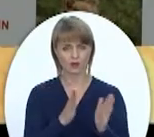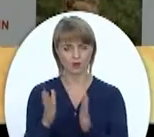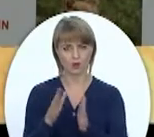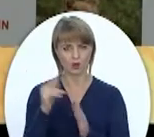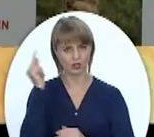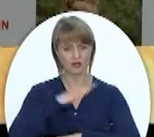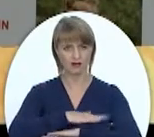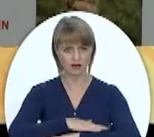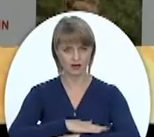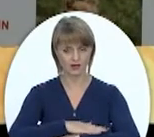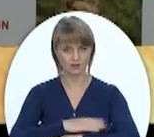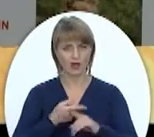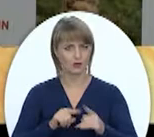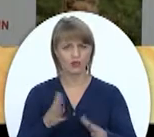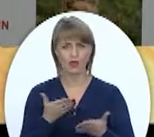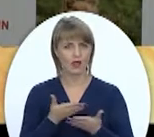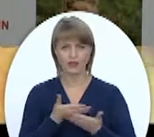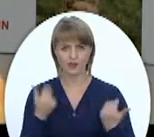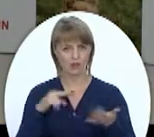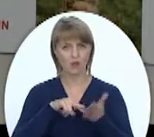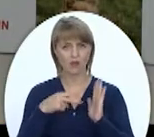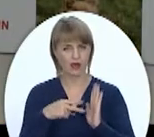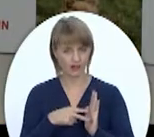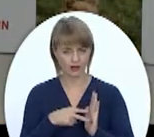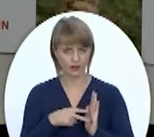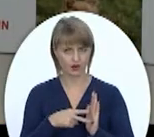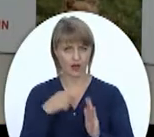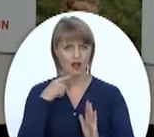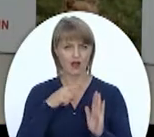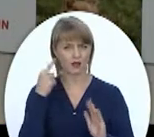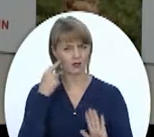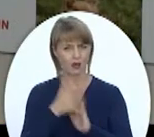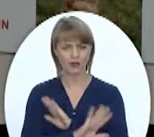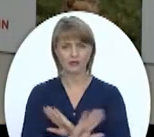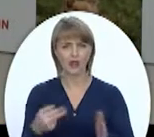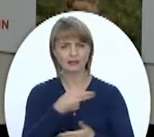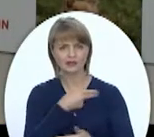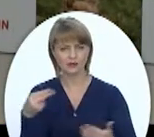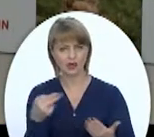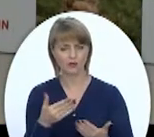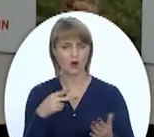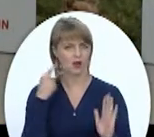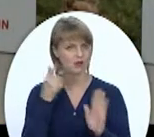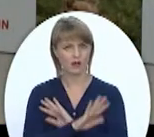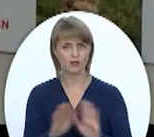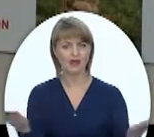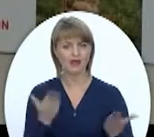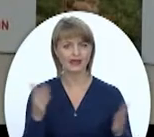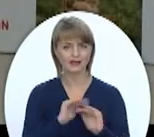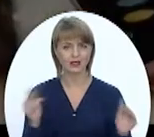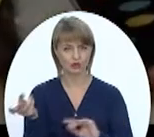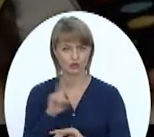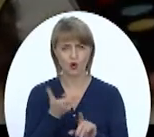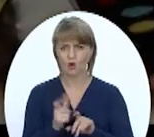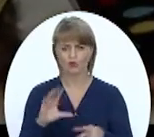занятие, потому что, не имея никаких планов занятия, не понимая тему, не понимая, какие дети пришли,